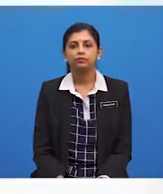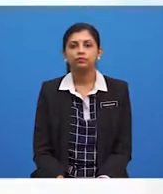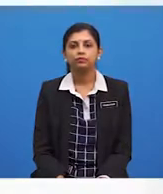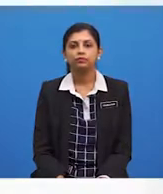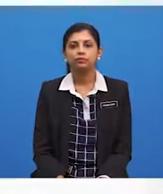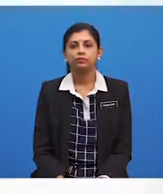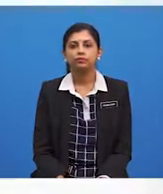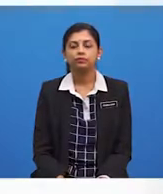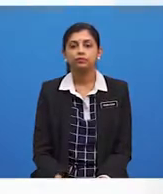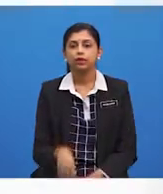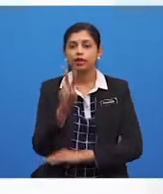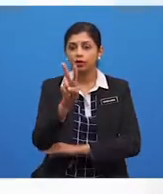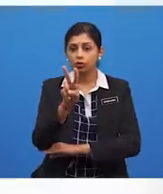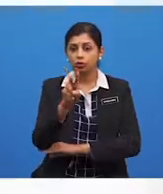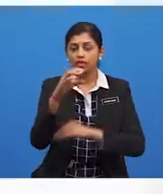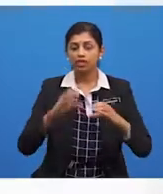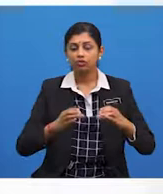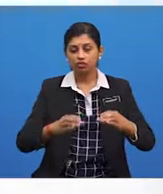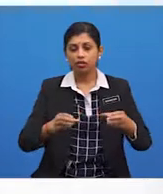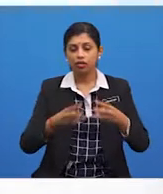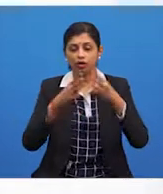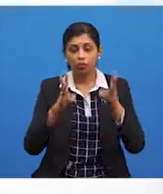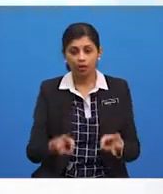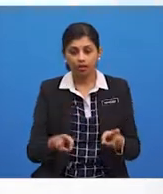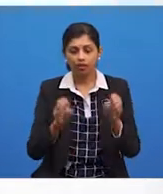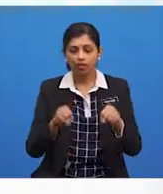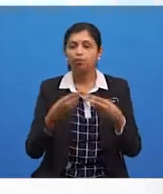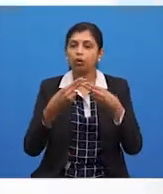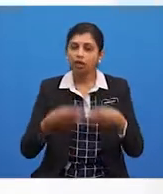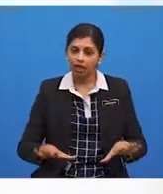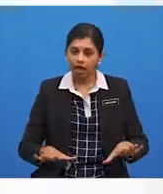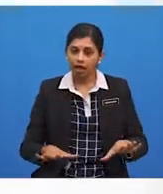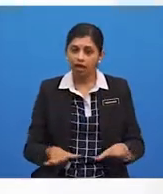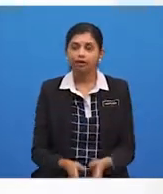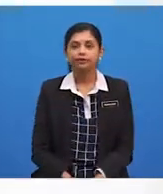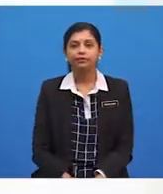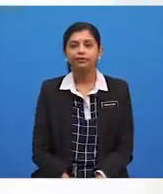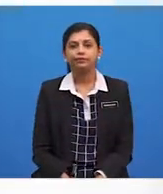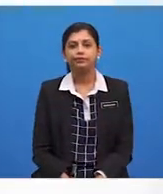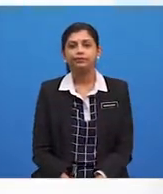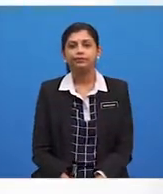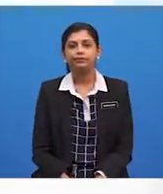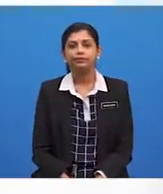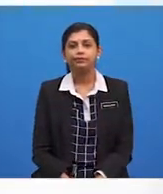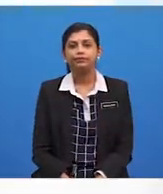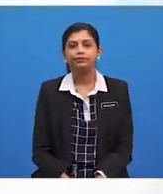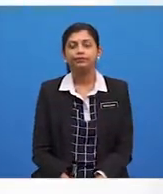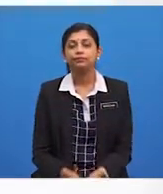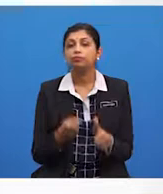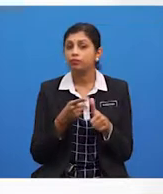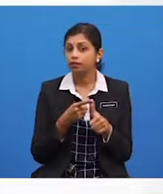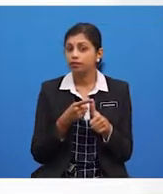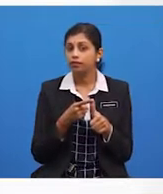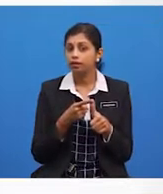Terdapat dua cara seseorang warga negara boleh hilang taraf kewarganegaraannya, iaitu cara